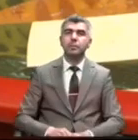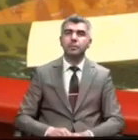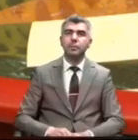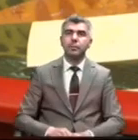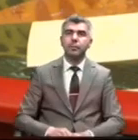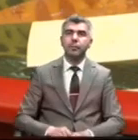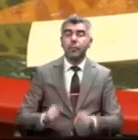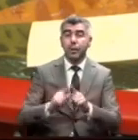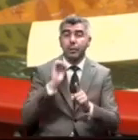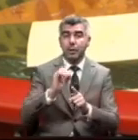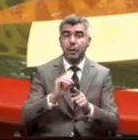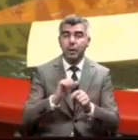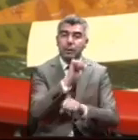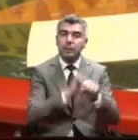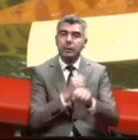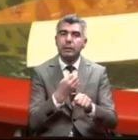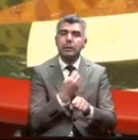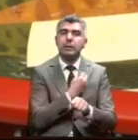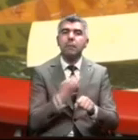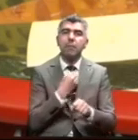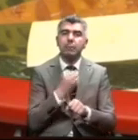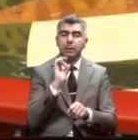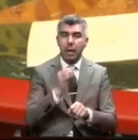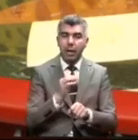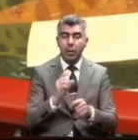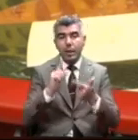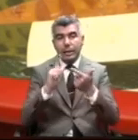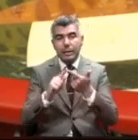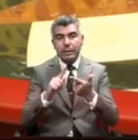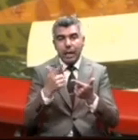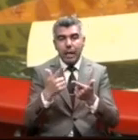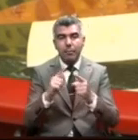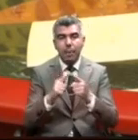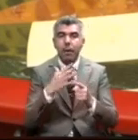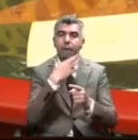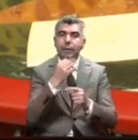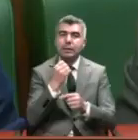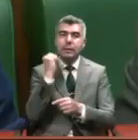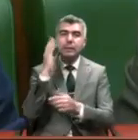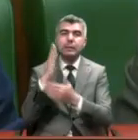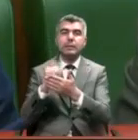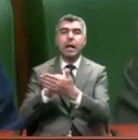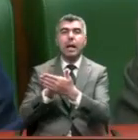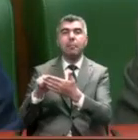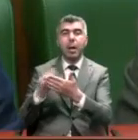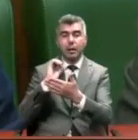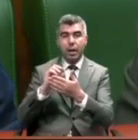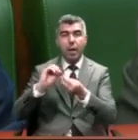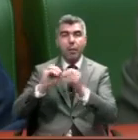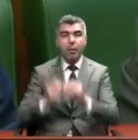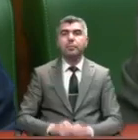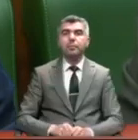تغطيه اجتماعيه وايضا التبسيط الضريبي حيث كان عندهم مشاكل مع الضرائب